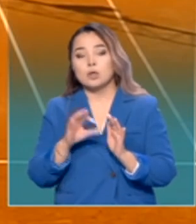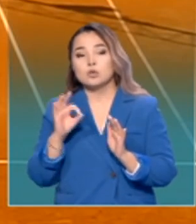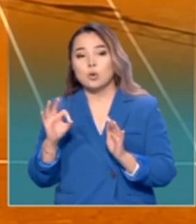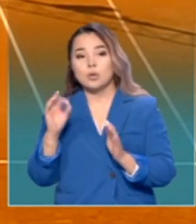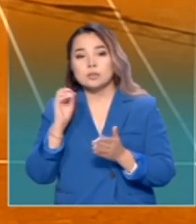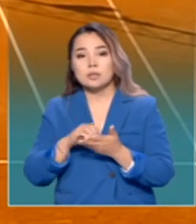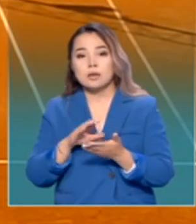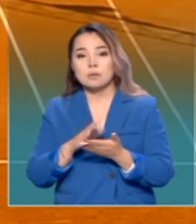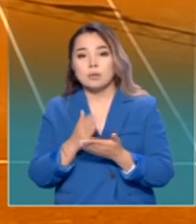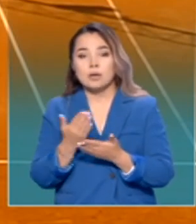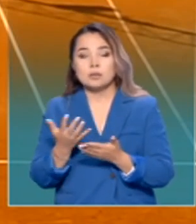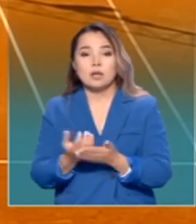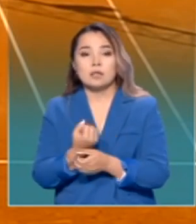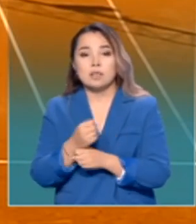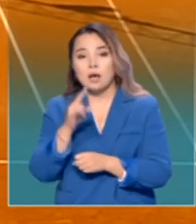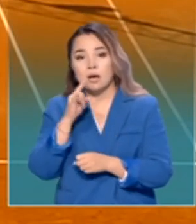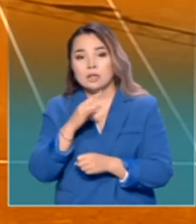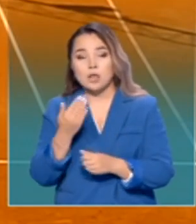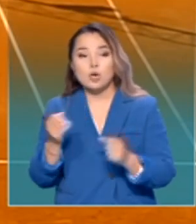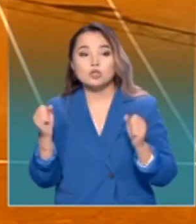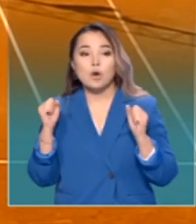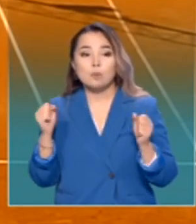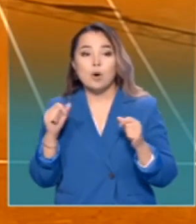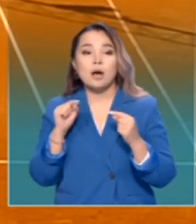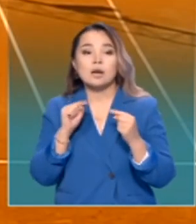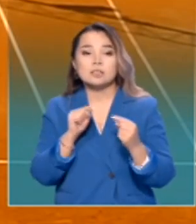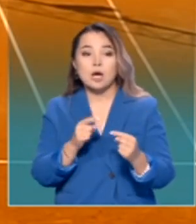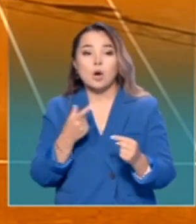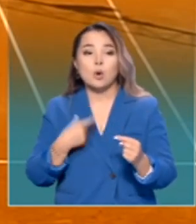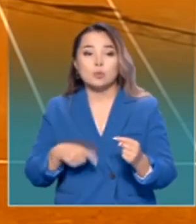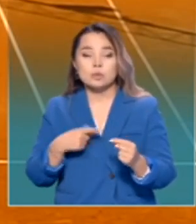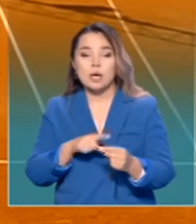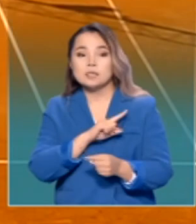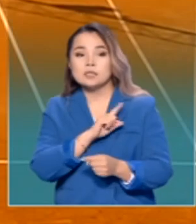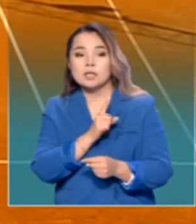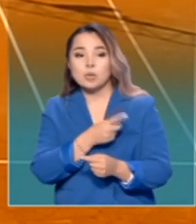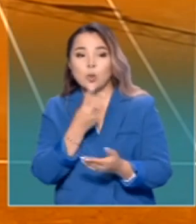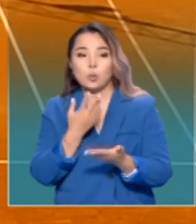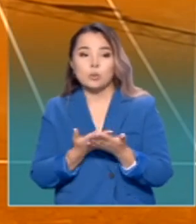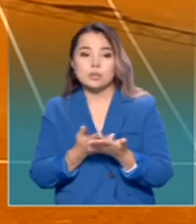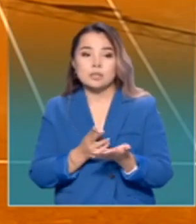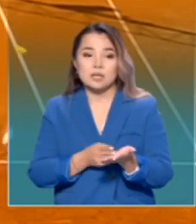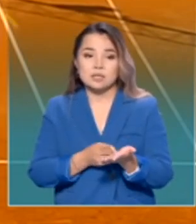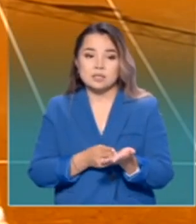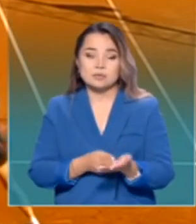қайтарды. Алайда шешуші сәтте қазақстандық спортшының қарсыласы өзінің мықты екенін дәлелдеді.